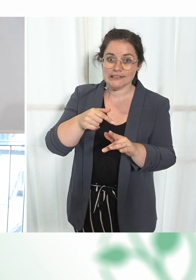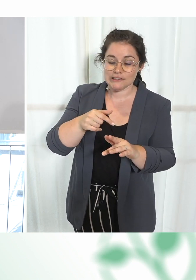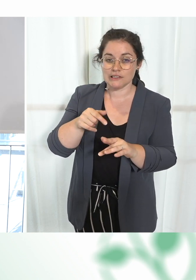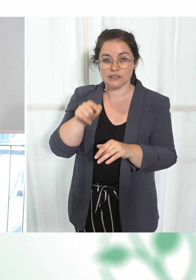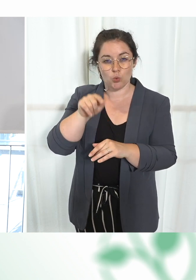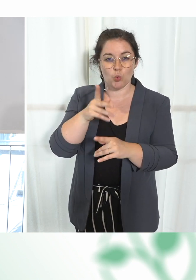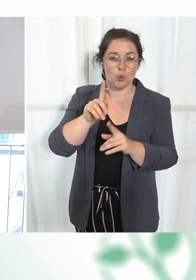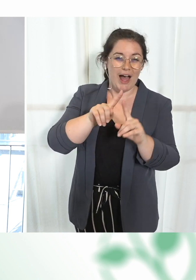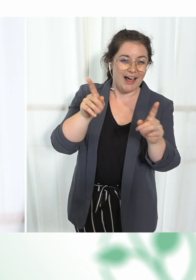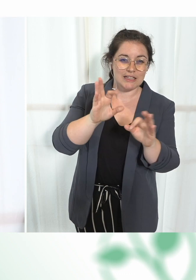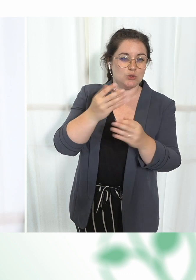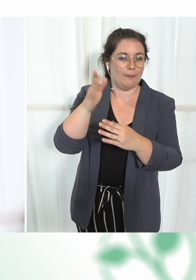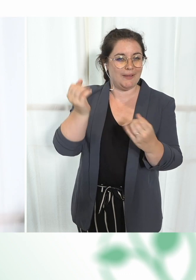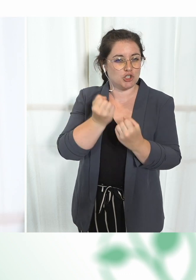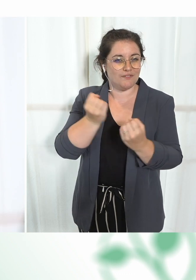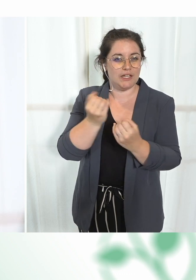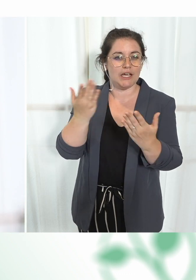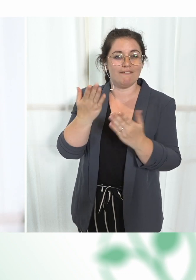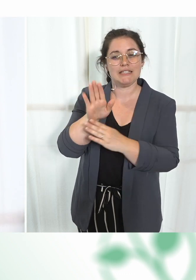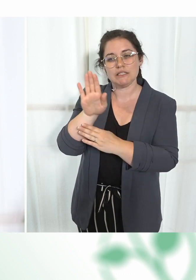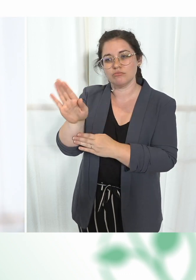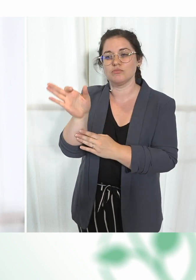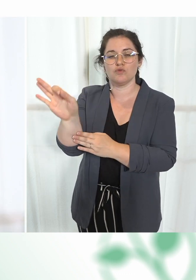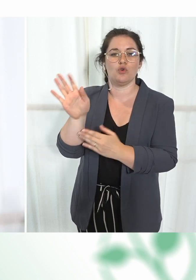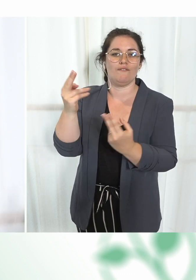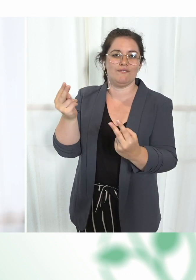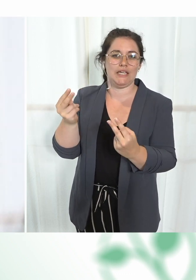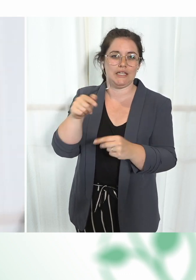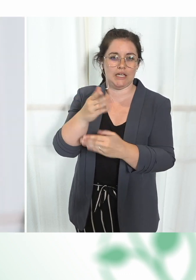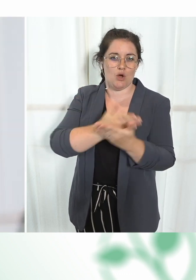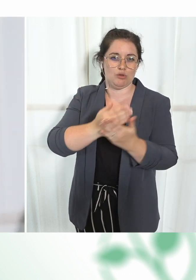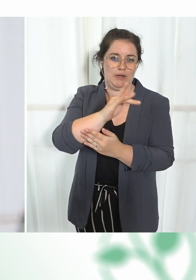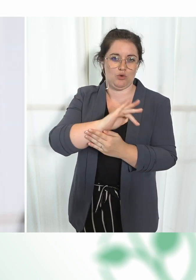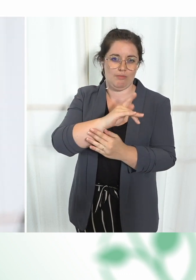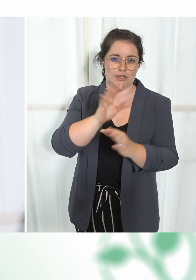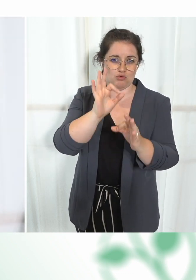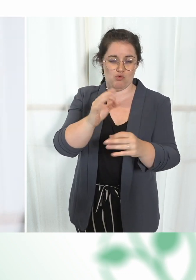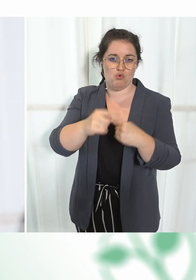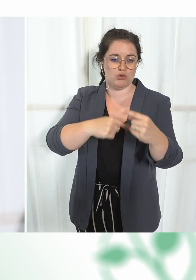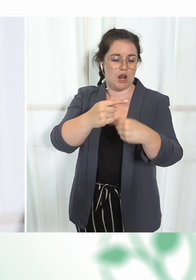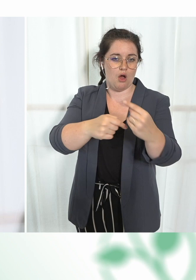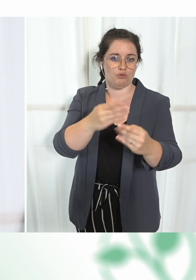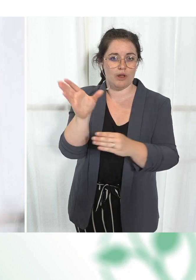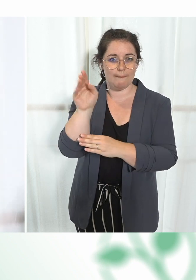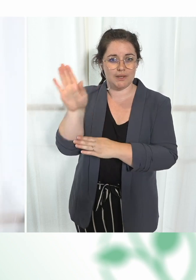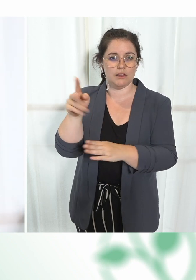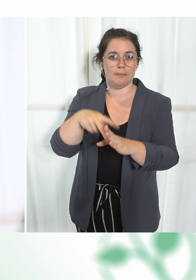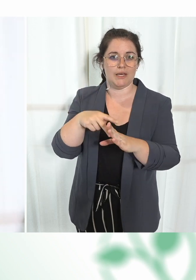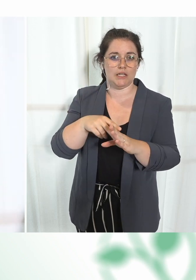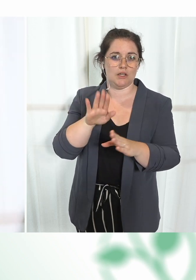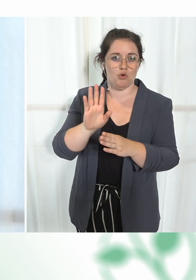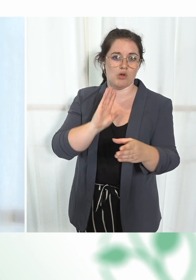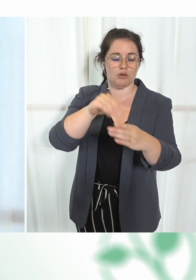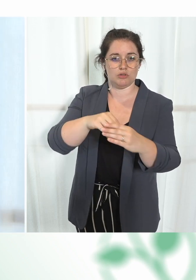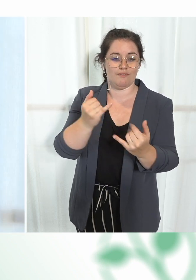etwas anders oder schwieriger. Was ist für Sie wichtig, dass es am Ausbildungsplatz gut funktionieren kann mit Ihrer Behinderung im Betrieb